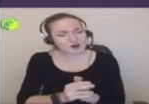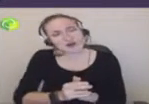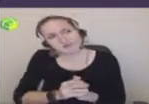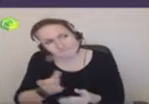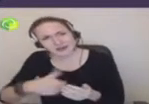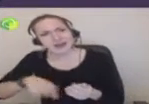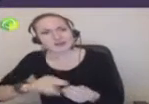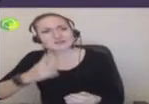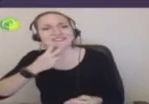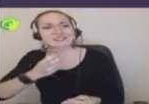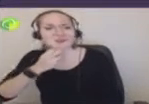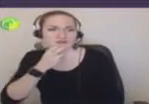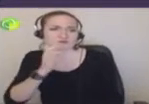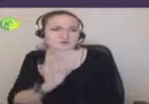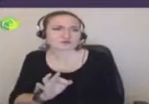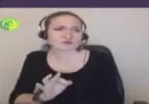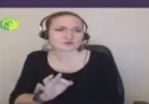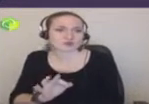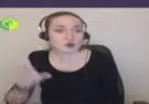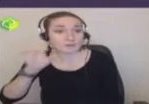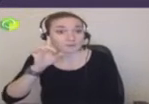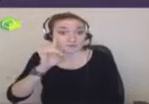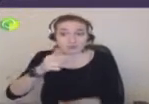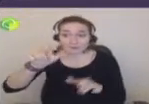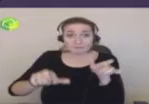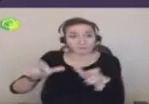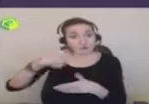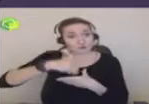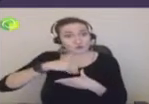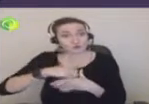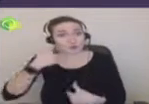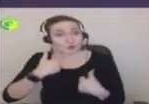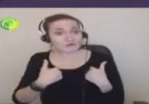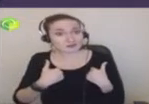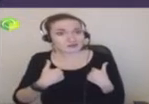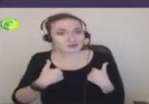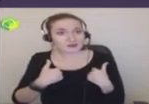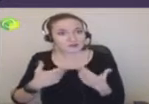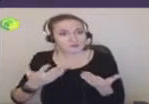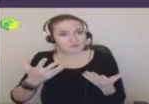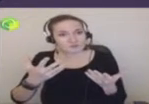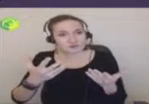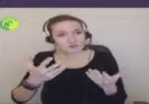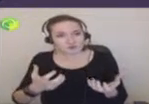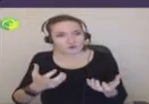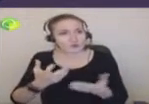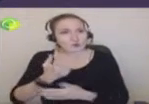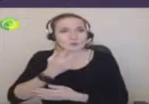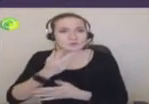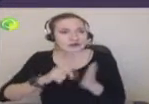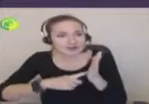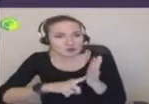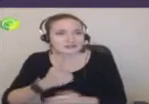Parce que c'est très important que les personnes qui vivent avec un handicap puissent vivre complètement leur citoyenneté, leur vie d'homme,